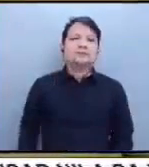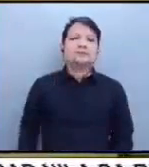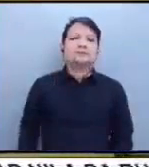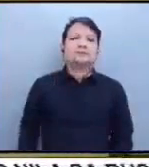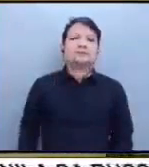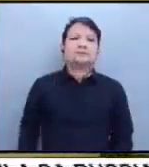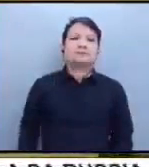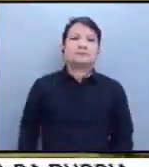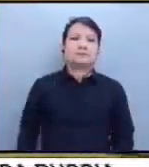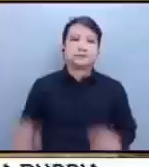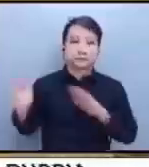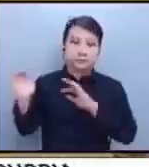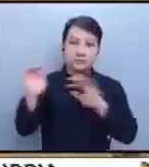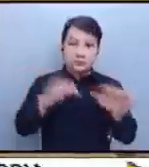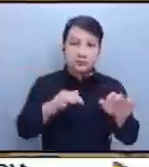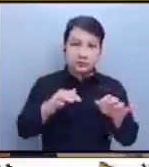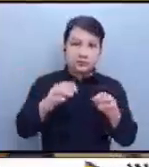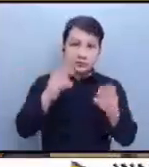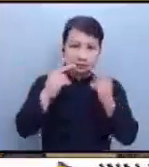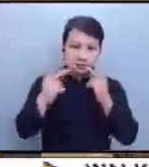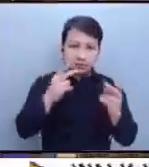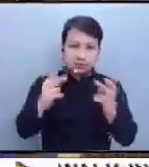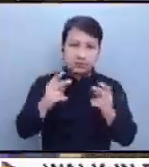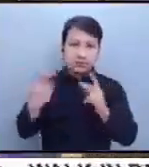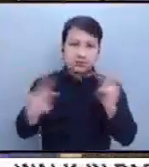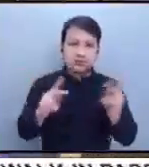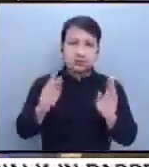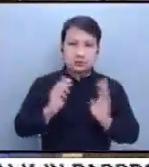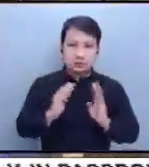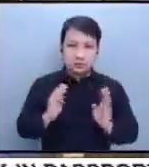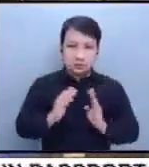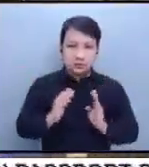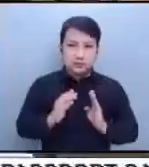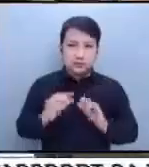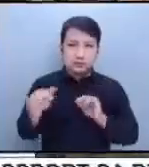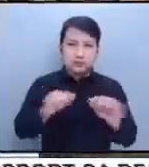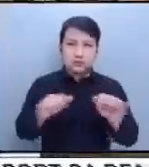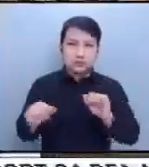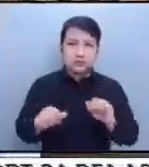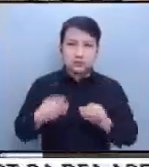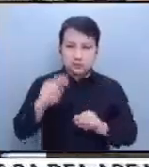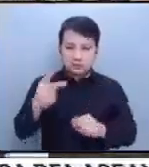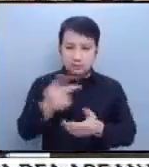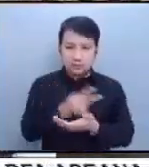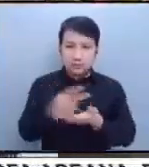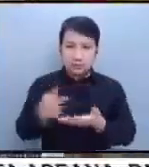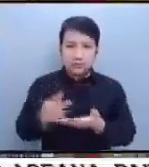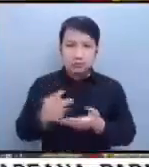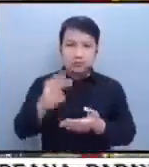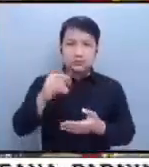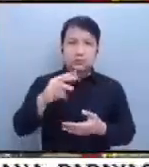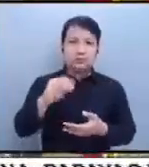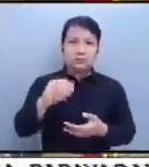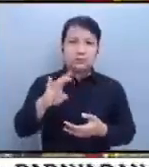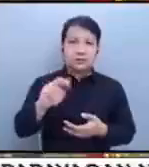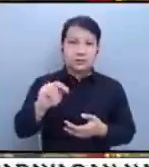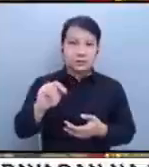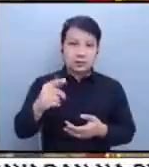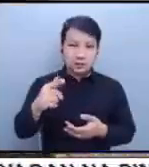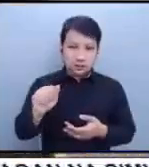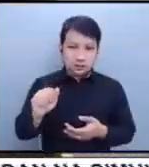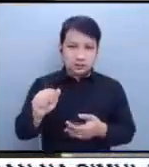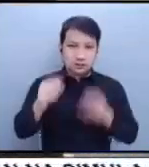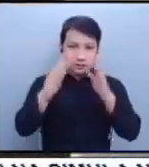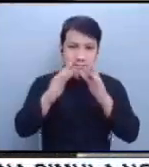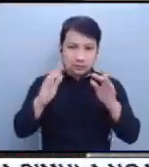Dinagsa ng mga bisita at residente sa lungsod ng Baguio ang mga aktibidad sa ikalawang linggo ng Panagbanga Festival. Inihandog ng Baguio